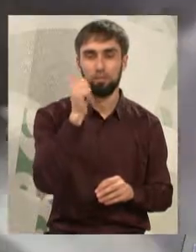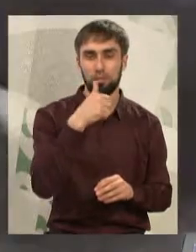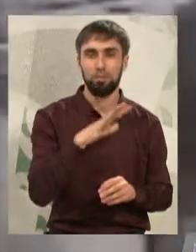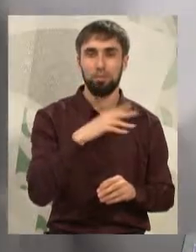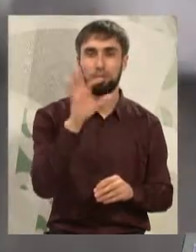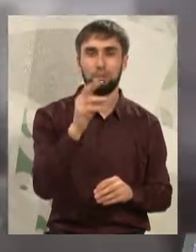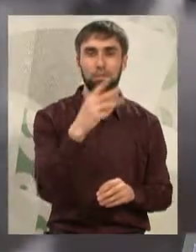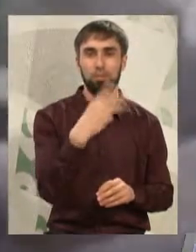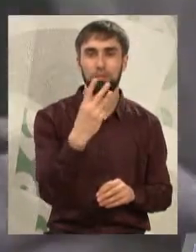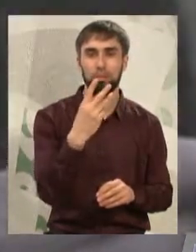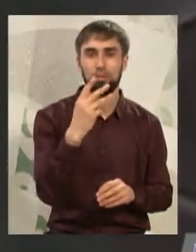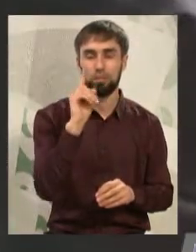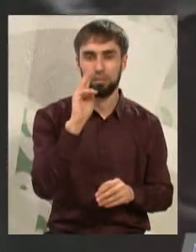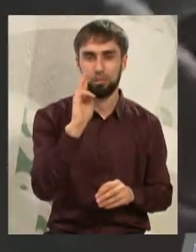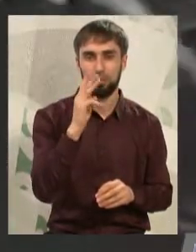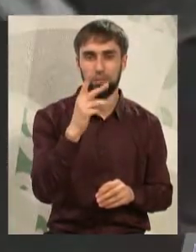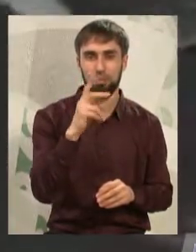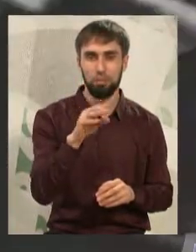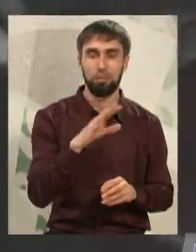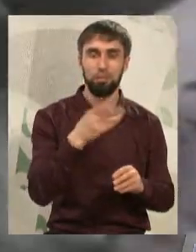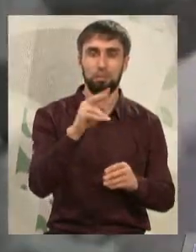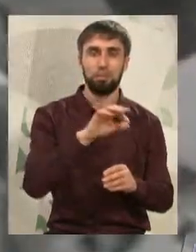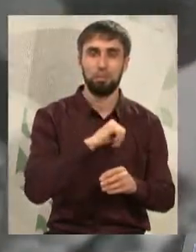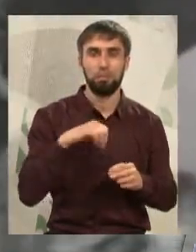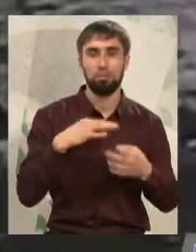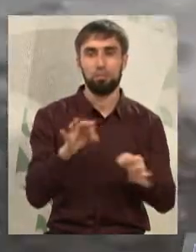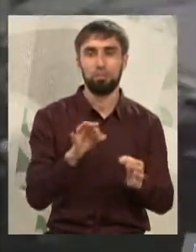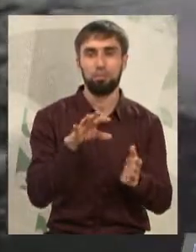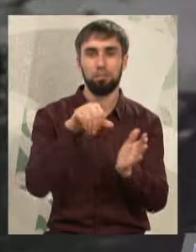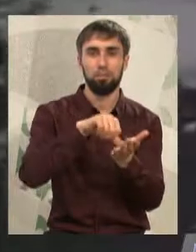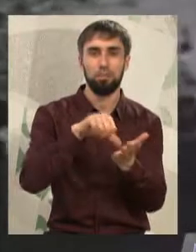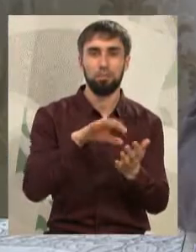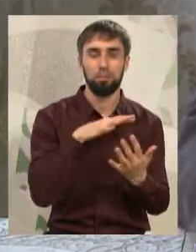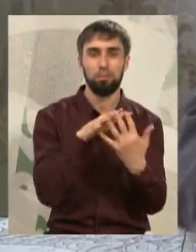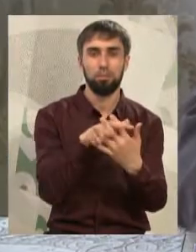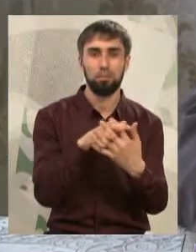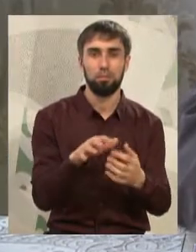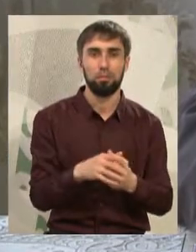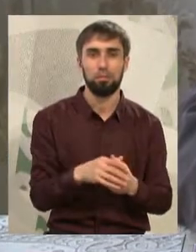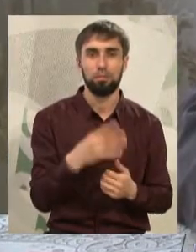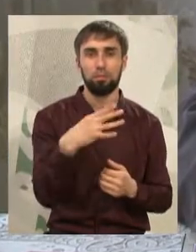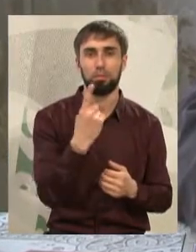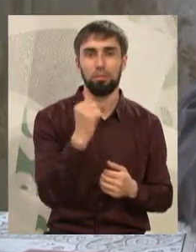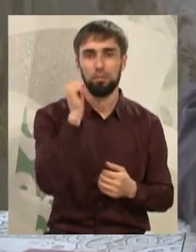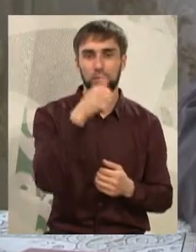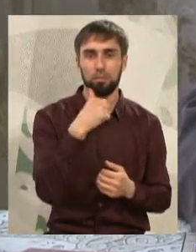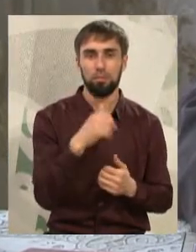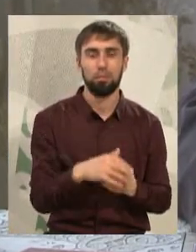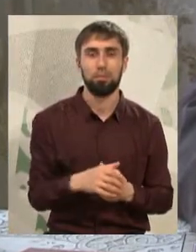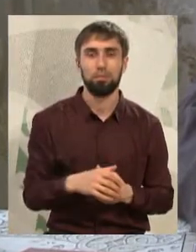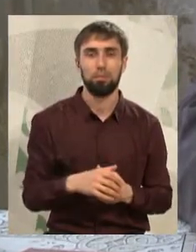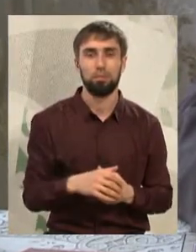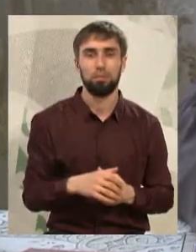когда он ушел добровольцем. Служил в 97-м кавалерийском полку 1-й эскадрильи. В 41-м году...